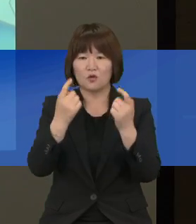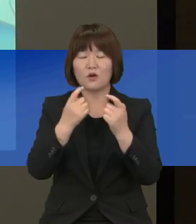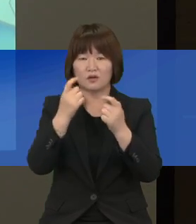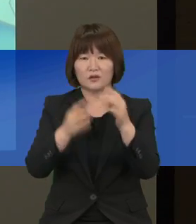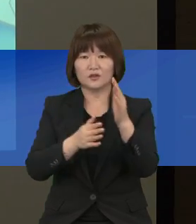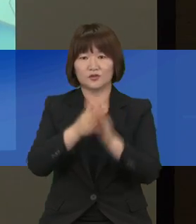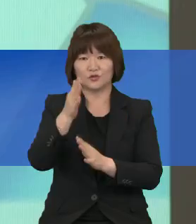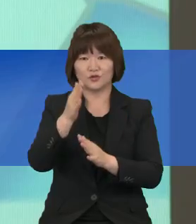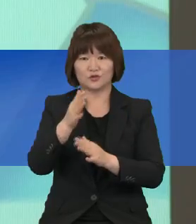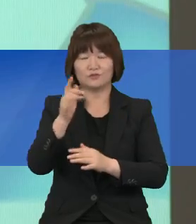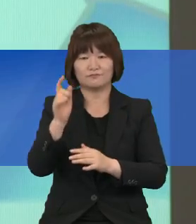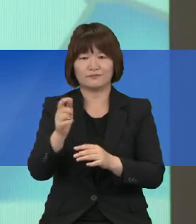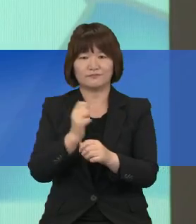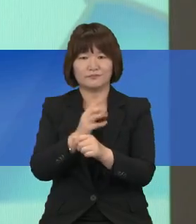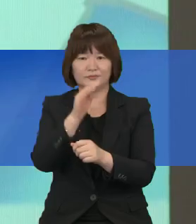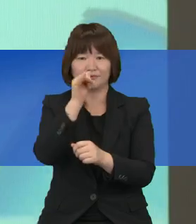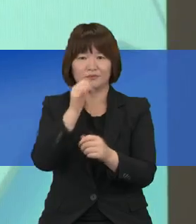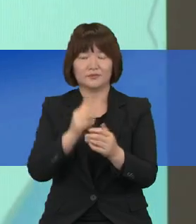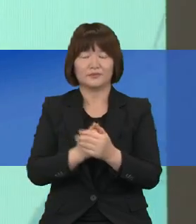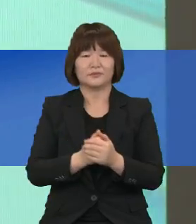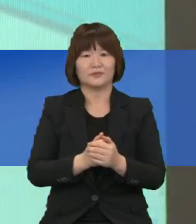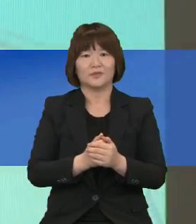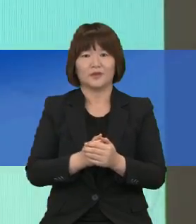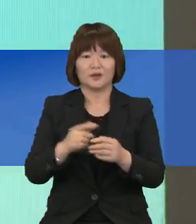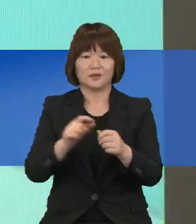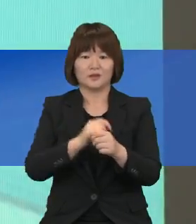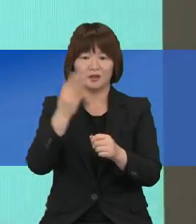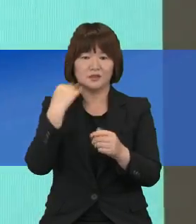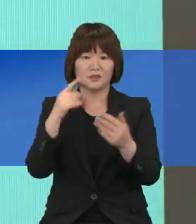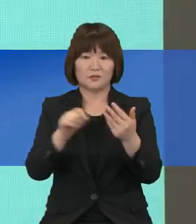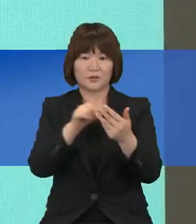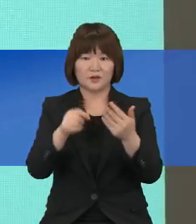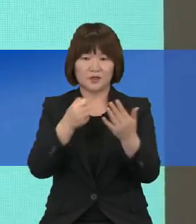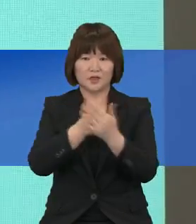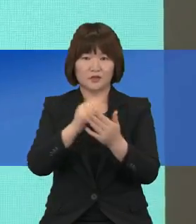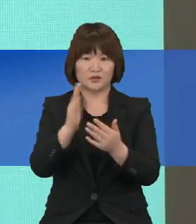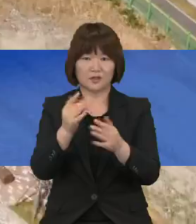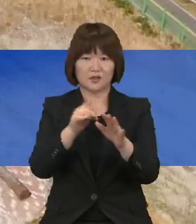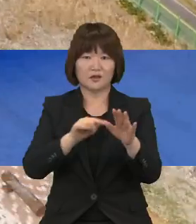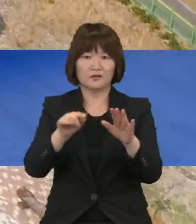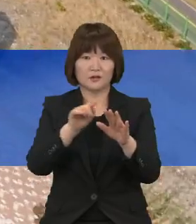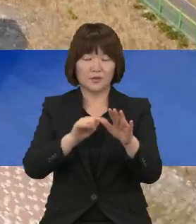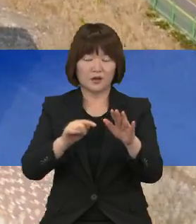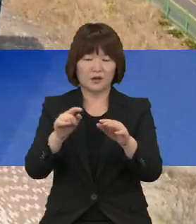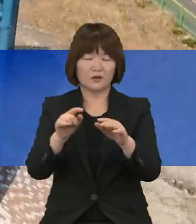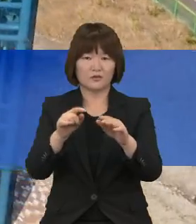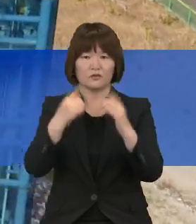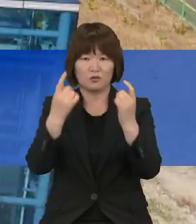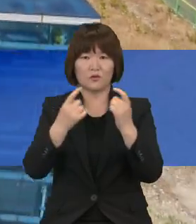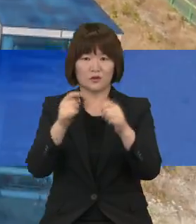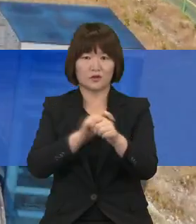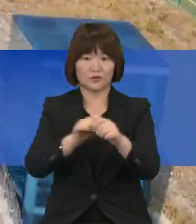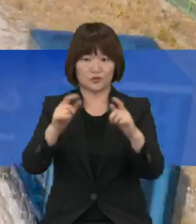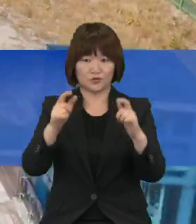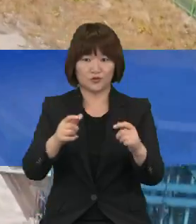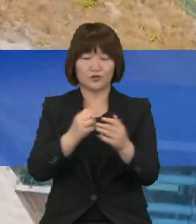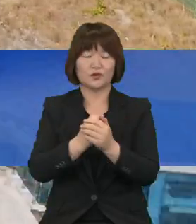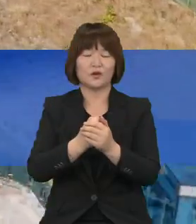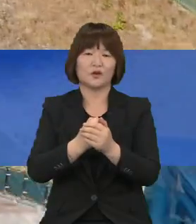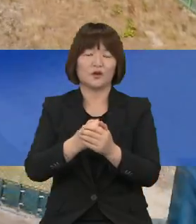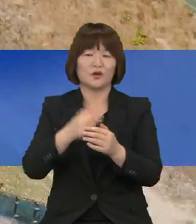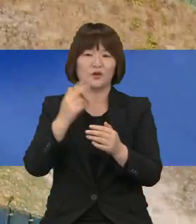관광도시로서의 입지를 굳건히 하고 있습니다. 특히 지난 8월 지정된 포항 영일만 관광특구는 포항